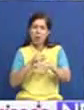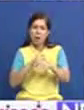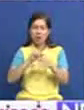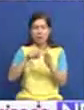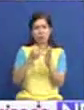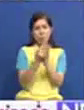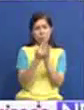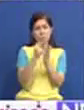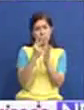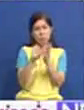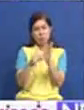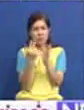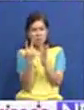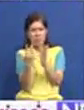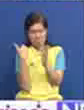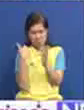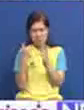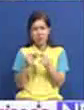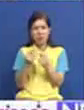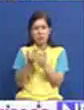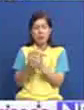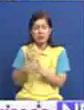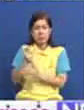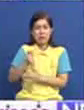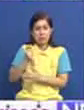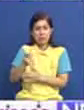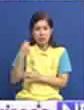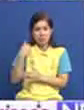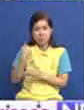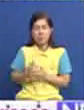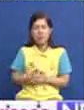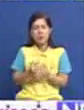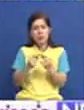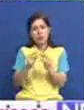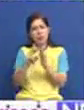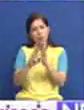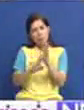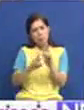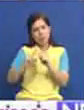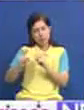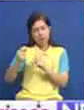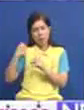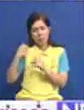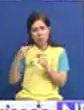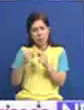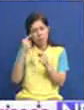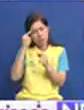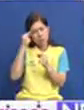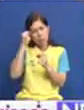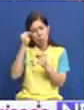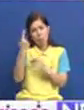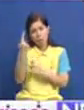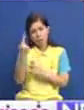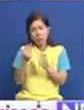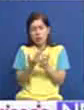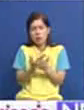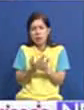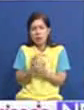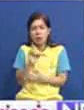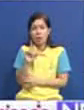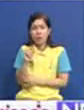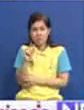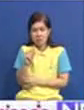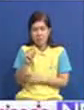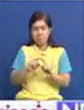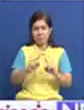ชั่วโมงและเสียค่าใช้จ่ายในการเดินทางทั้งขนส่งสาธารณะและอื่นๆไปกลับอยู่ที่วันละ120บาท